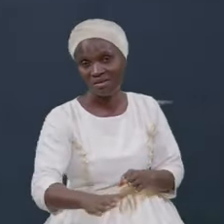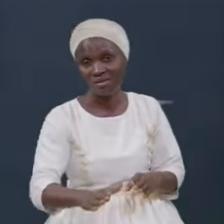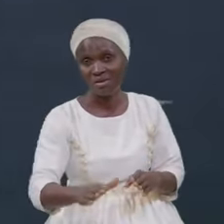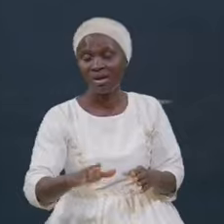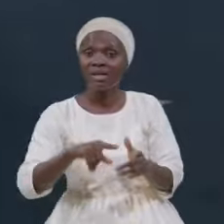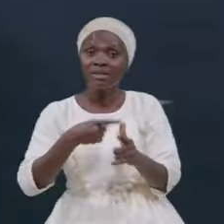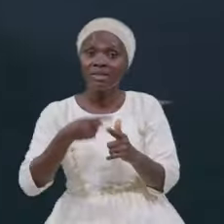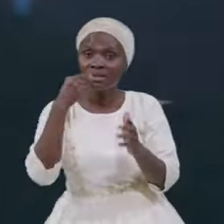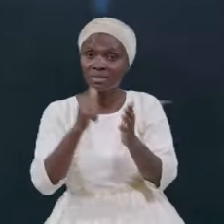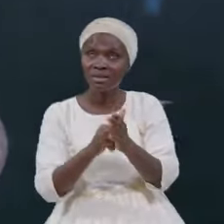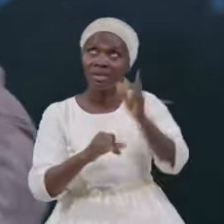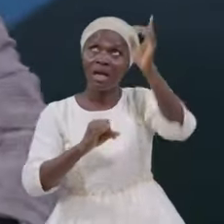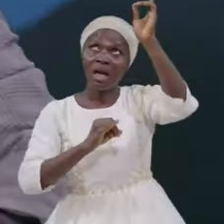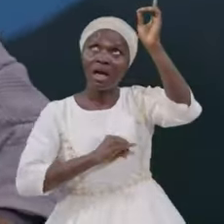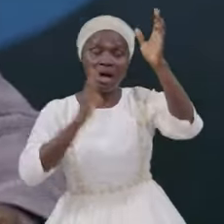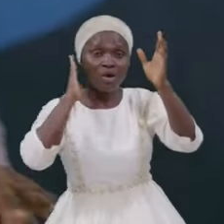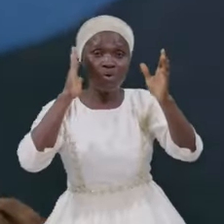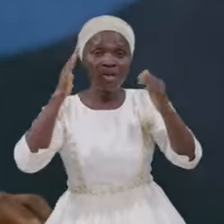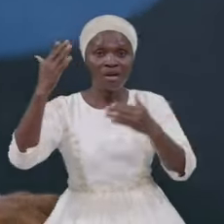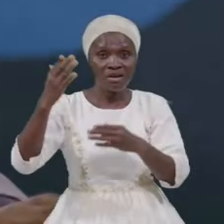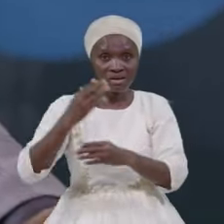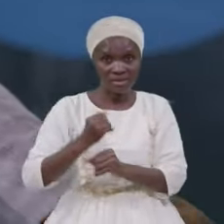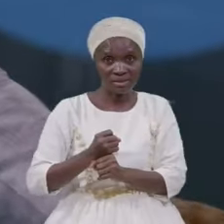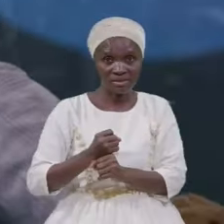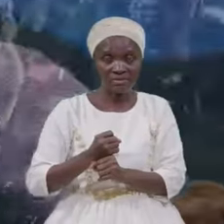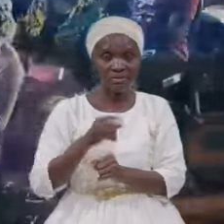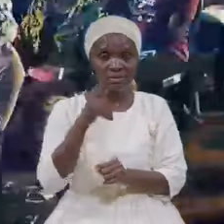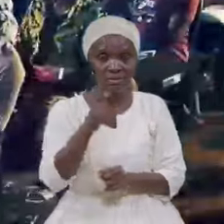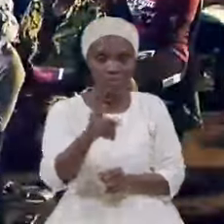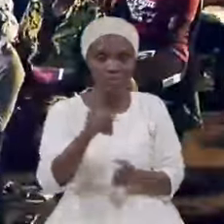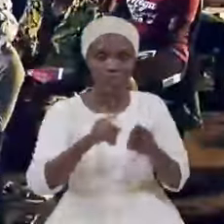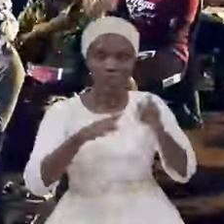là où je suis, où est Jésus maintenant?